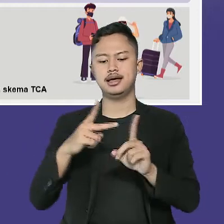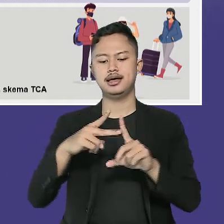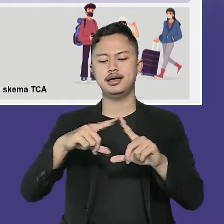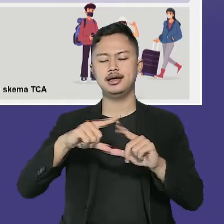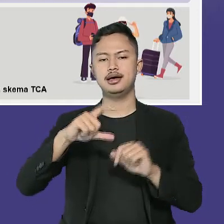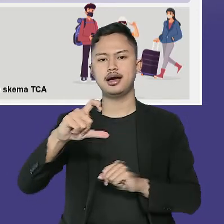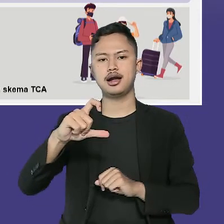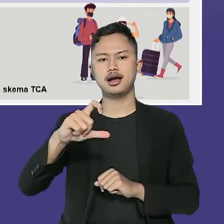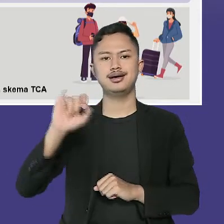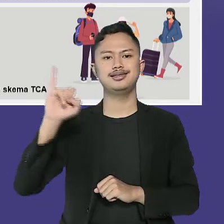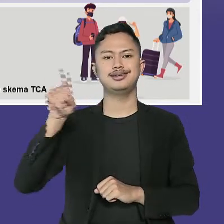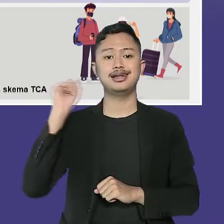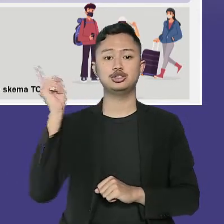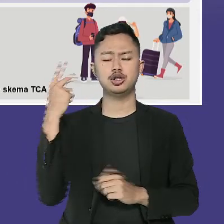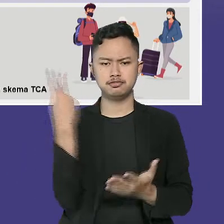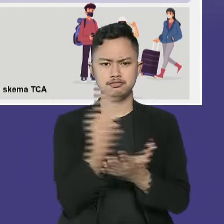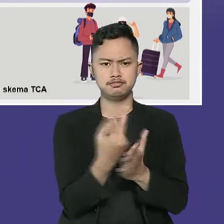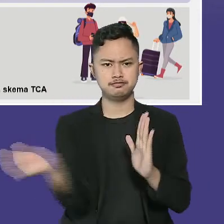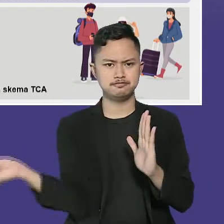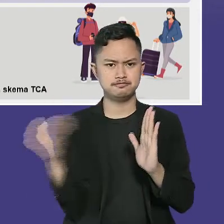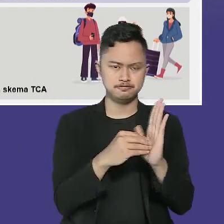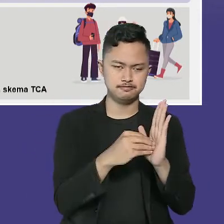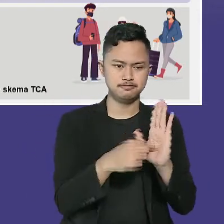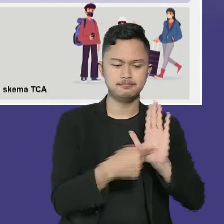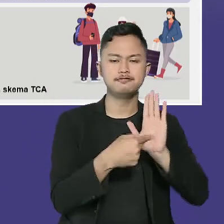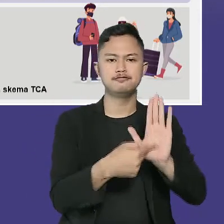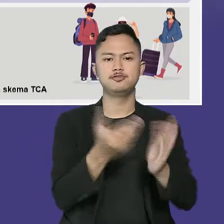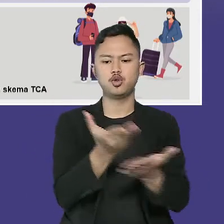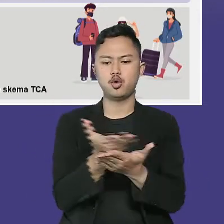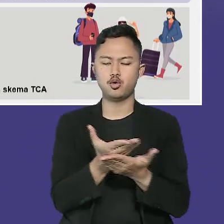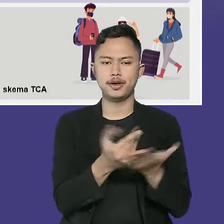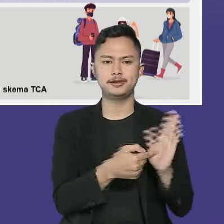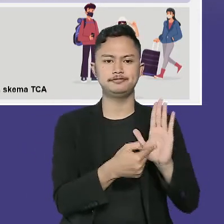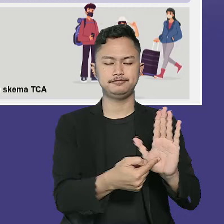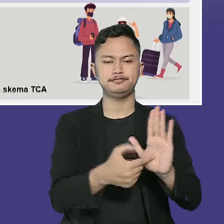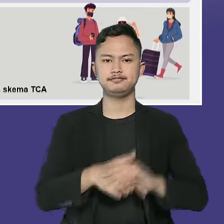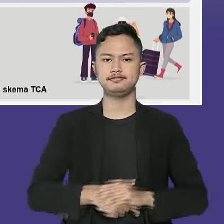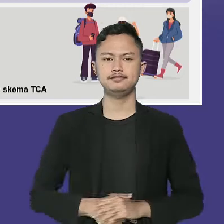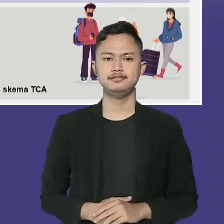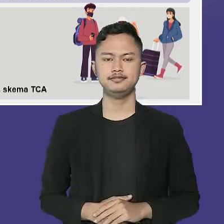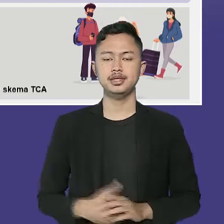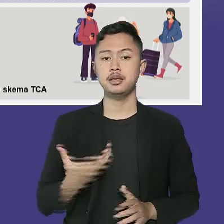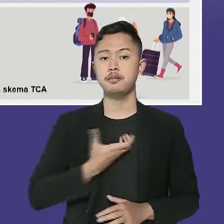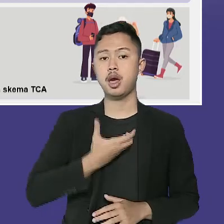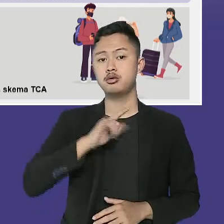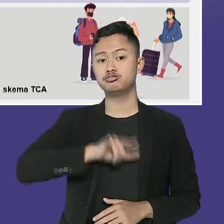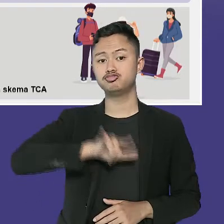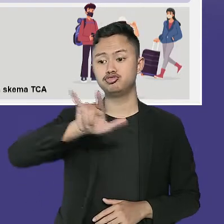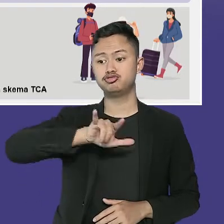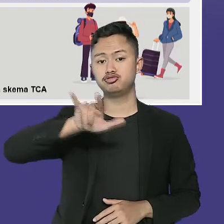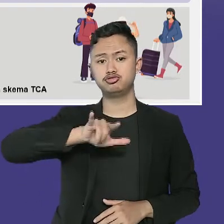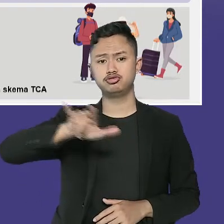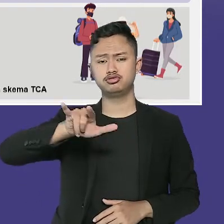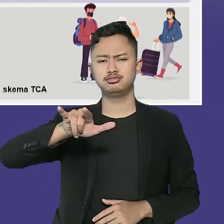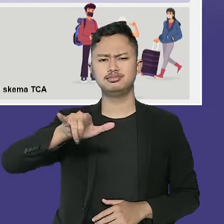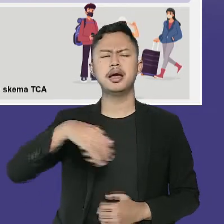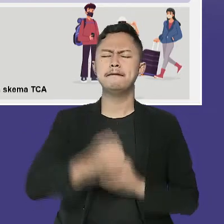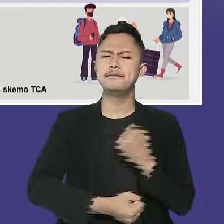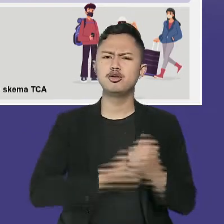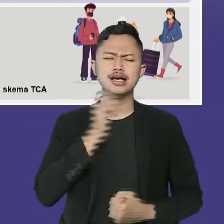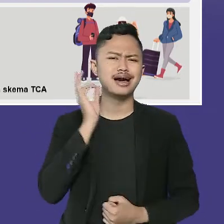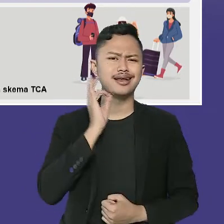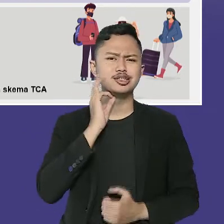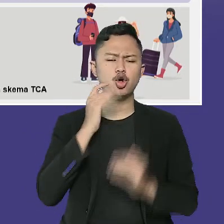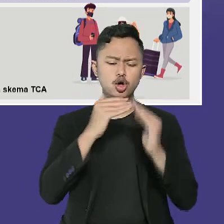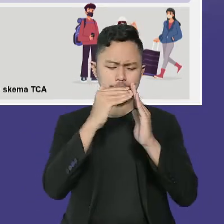internasional. Selanjutnya, saat di perjalanan, pastikan setiap penumpang berupaya meminimalisir peluang penularan yang